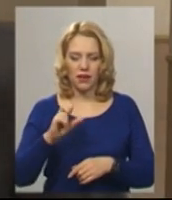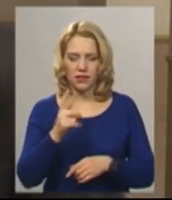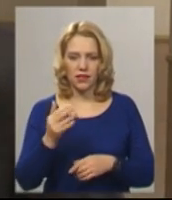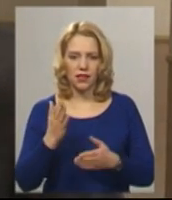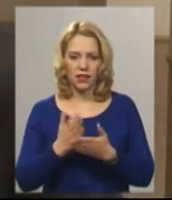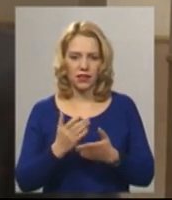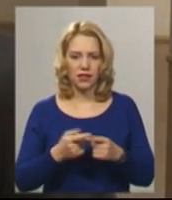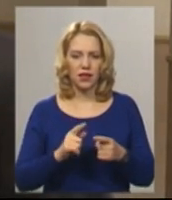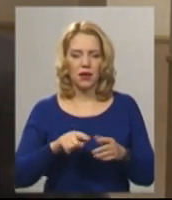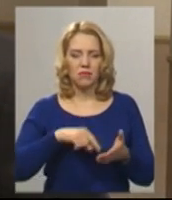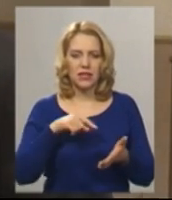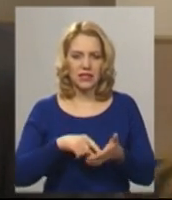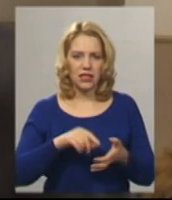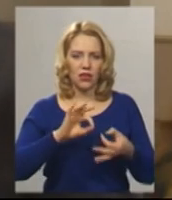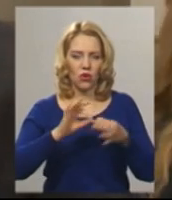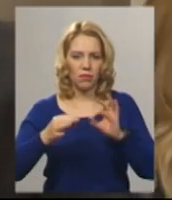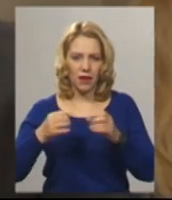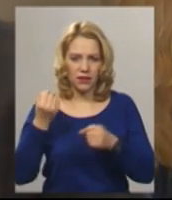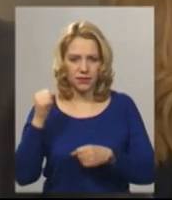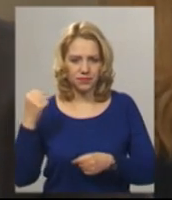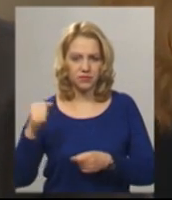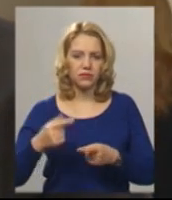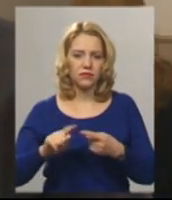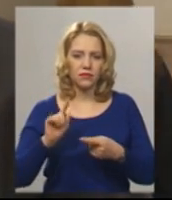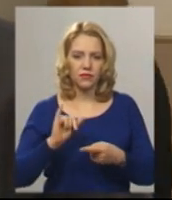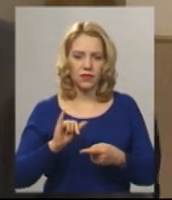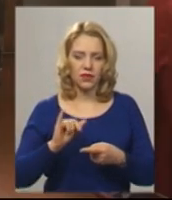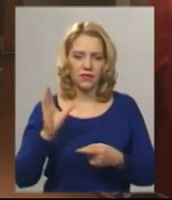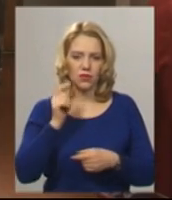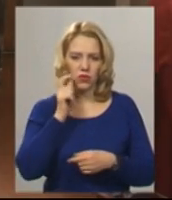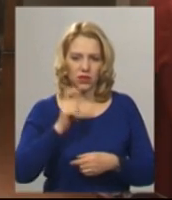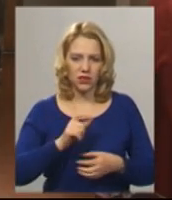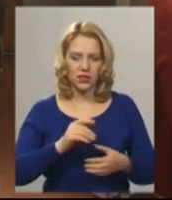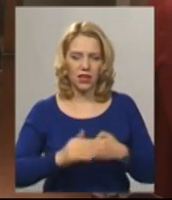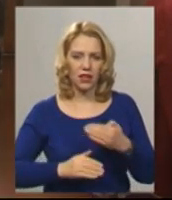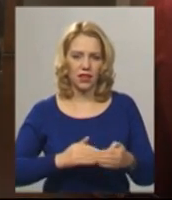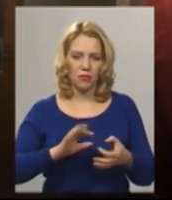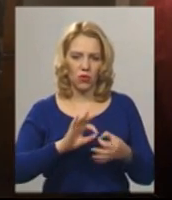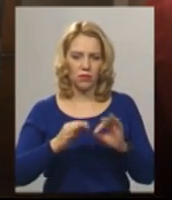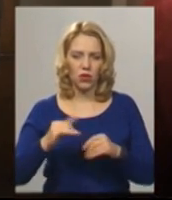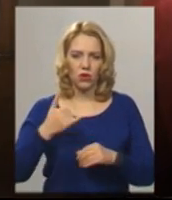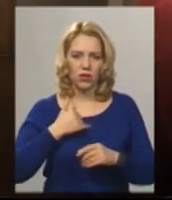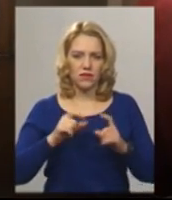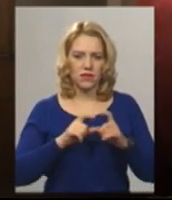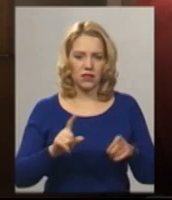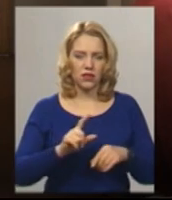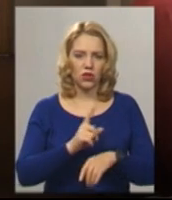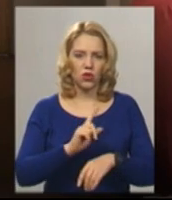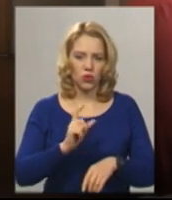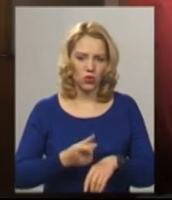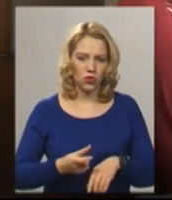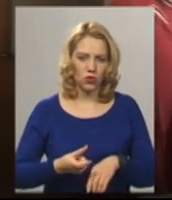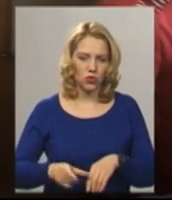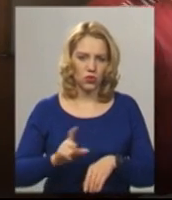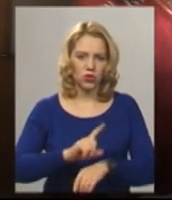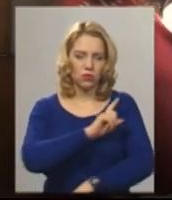міського етапу олімпіад, обласного і всеукраїнського етапу олімпіад. У нас у закладі дуже потужні вчителі, дуже. Але